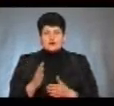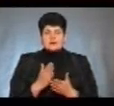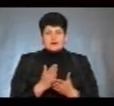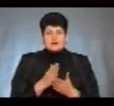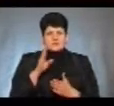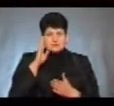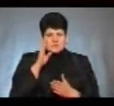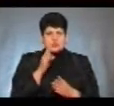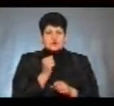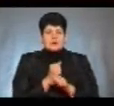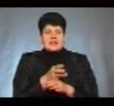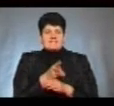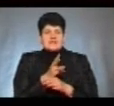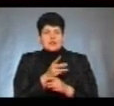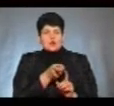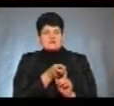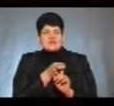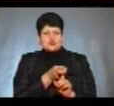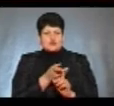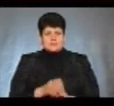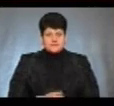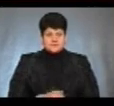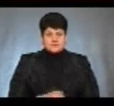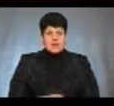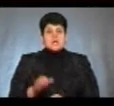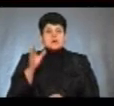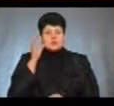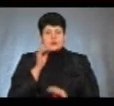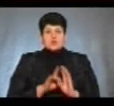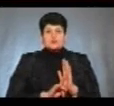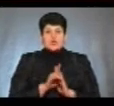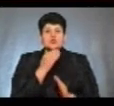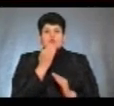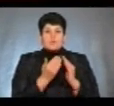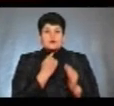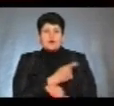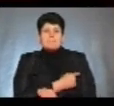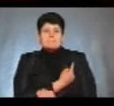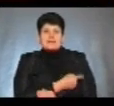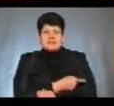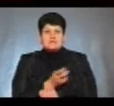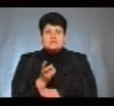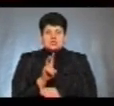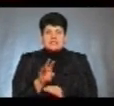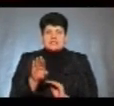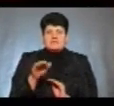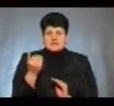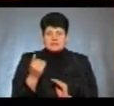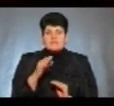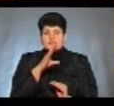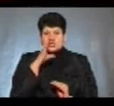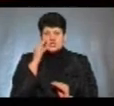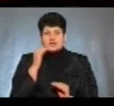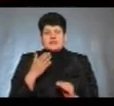підозрюваного, встановили відеозв'язок. Слухання справи розпочали із допиту медиків, які прибули на виклик до нічного клубу «Алюр»